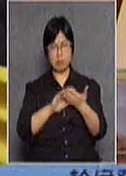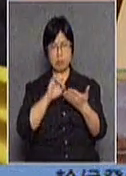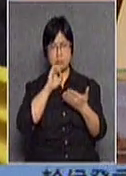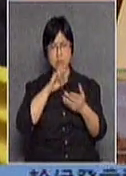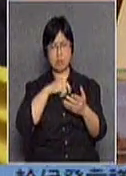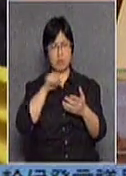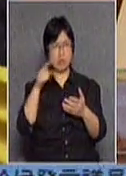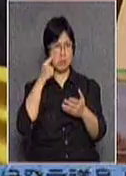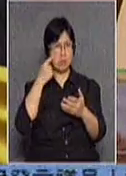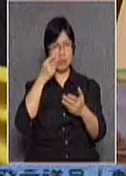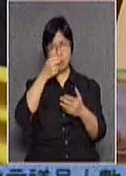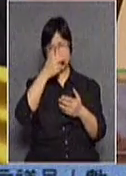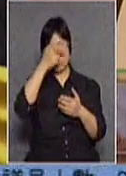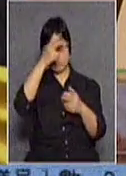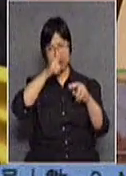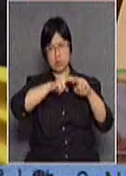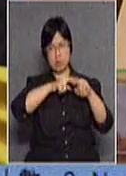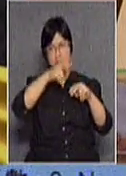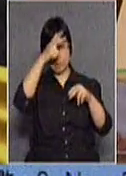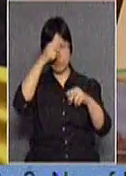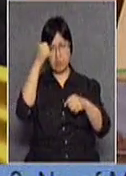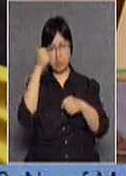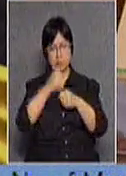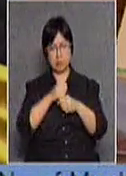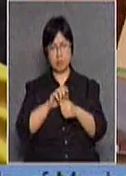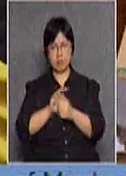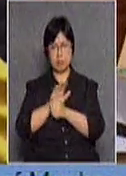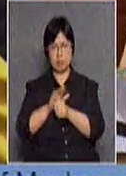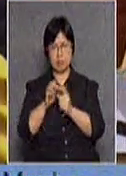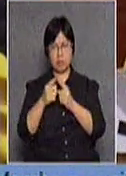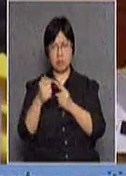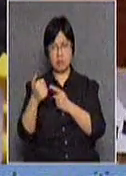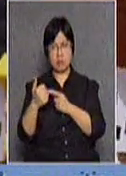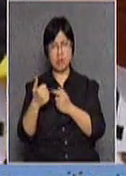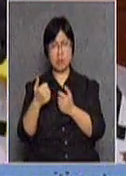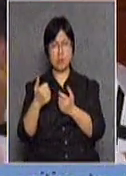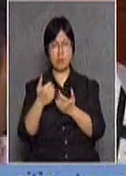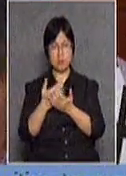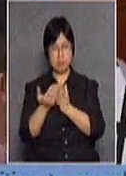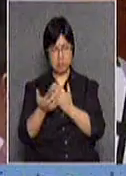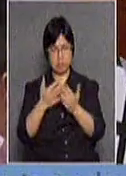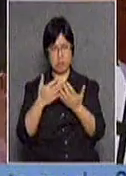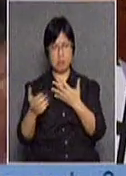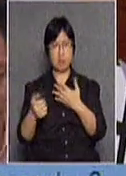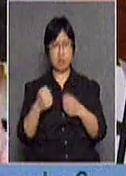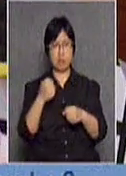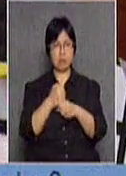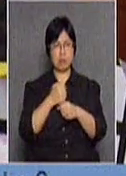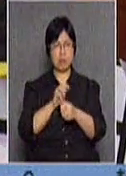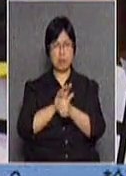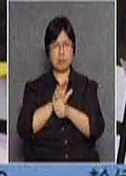看不到香港政府和內地政府有做過捍衛人民利益的事，做的維權人